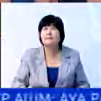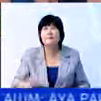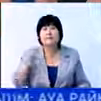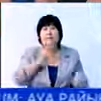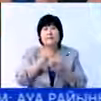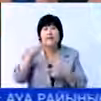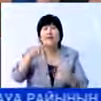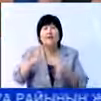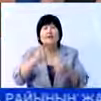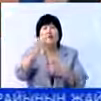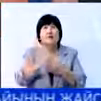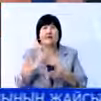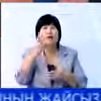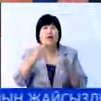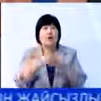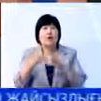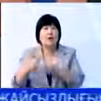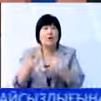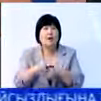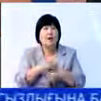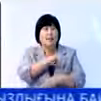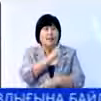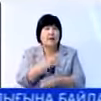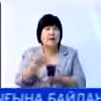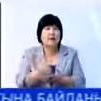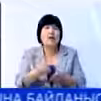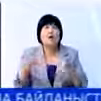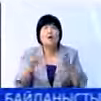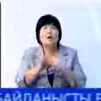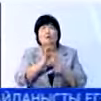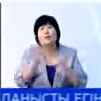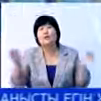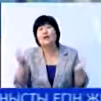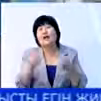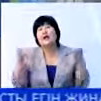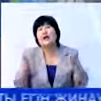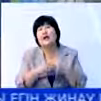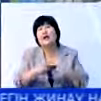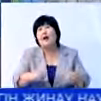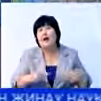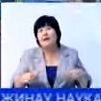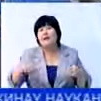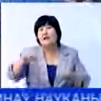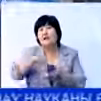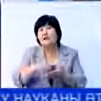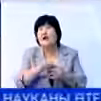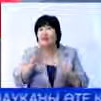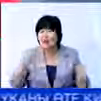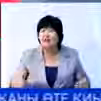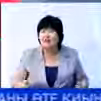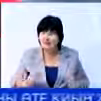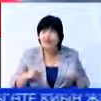Ардагерлер жарыстың ережесі бойынша екі топқа бөлініп, өзара мықтыны анықтады. Топтан үздік шыққан командалар ақтық сынға жолдама алу үшін барын